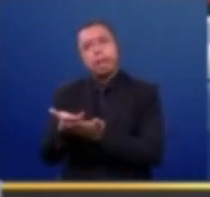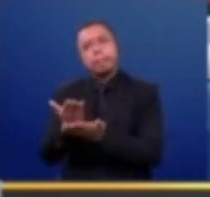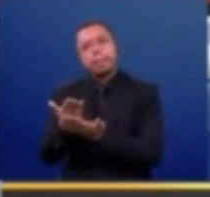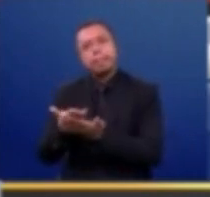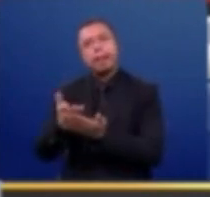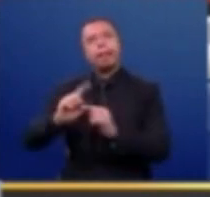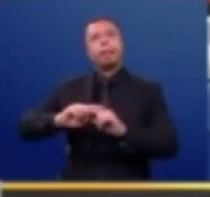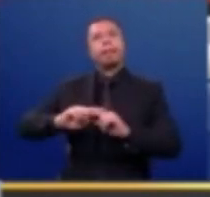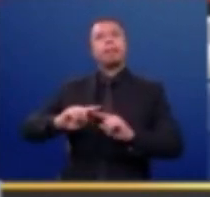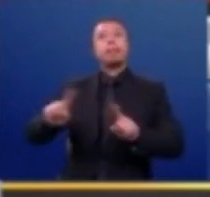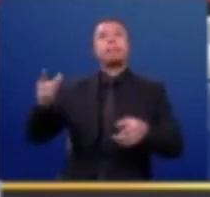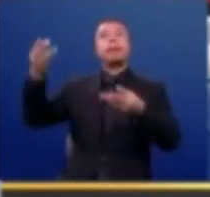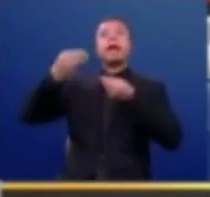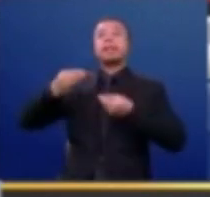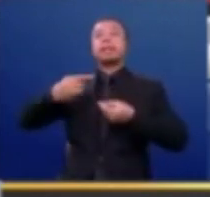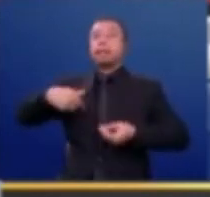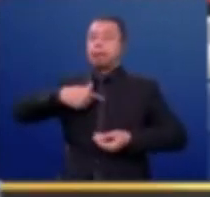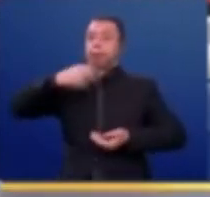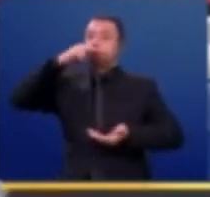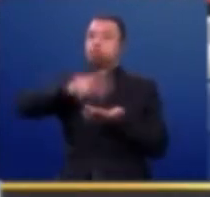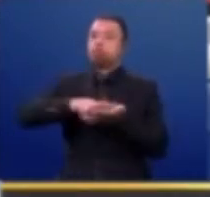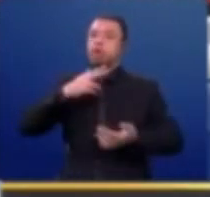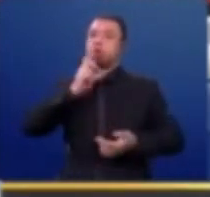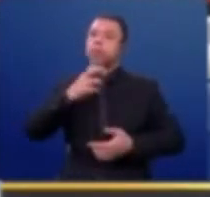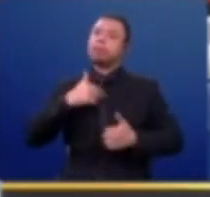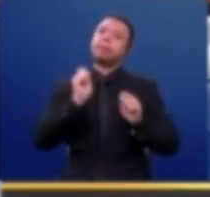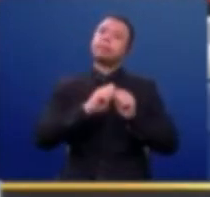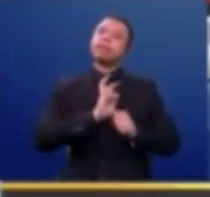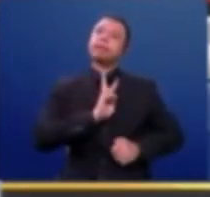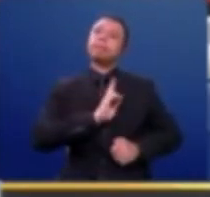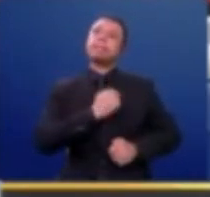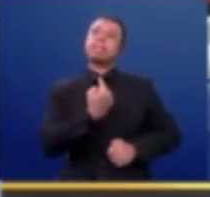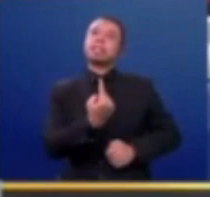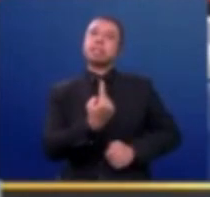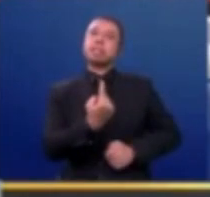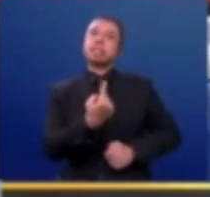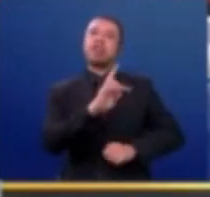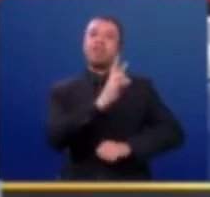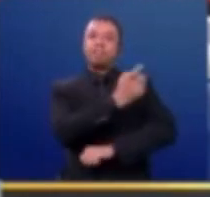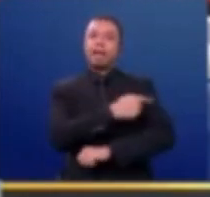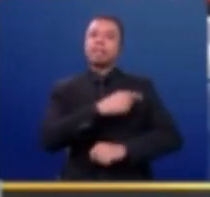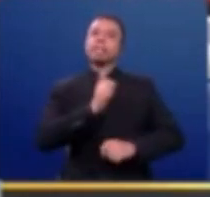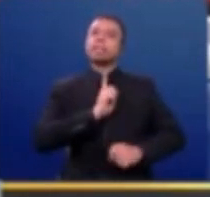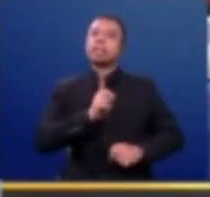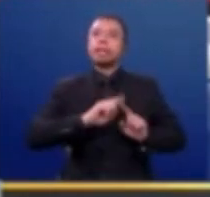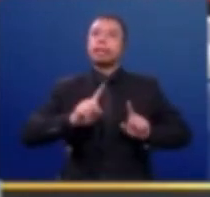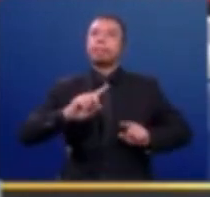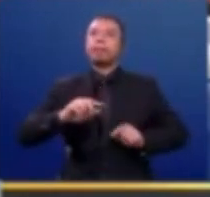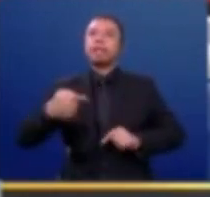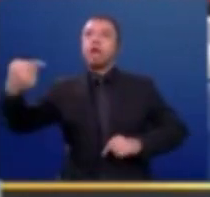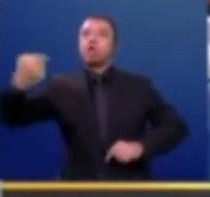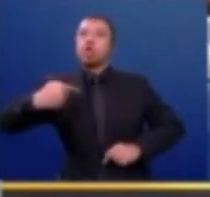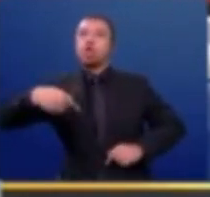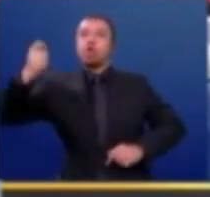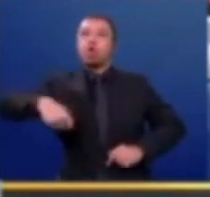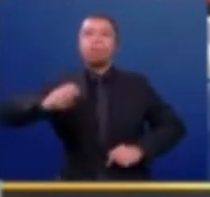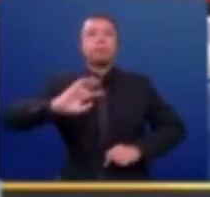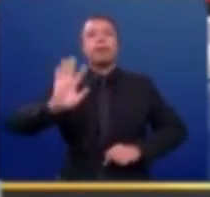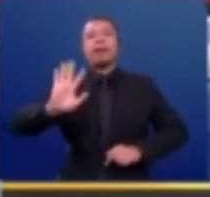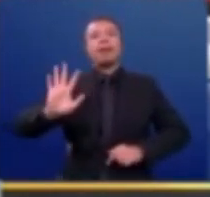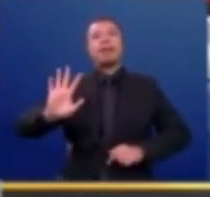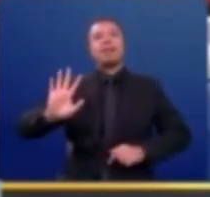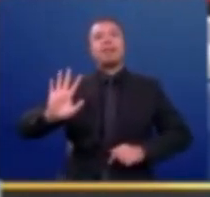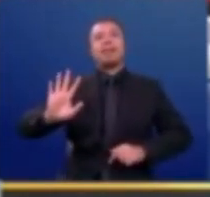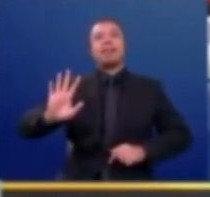tapi kasih saja kami kesempatan untuk membuat dosis sendiri, membuat vaksin generik, tapi jangan dituntut secara hukum oleh perusahaan-perusahaan